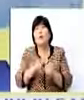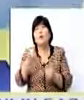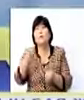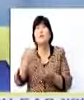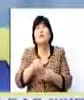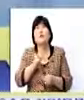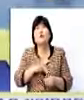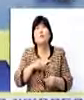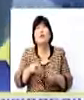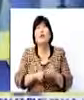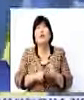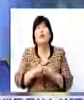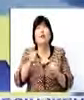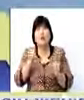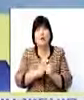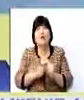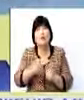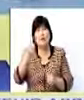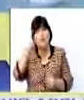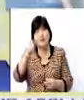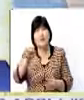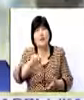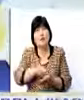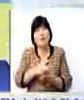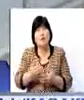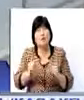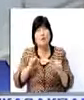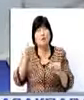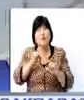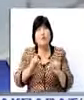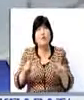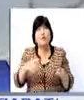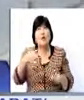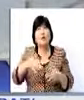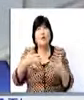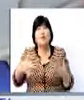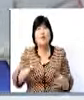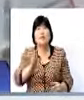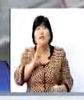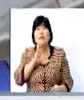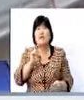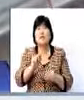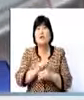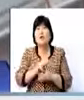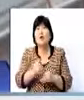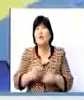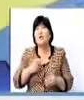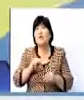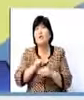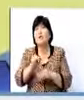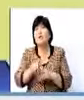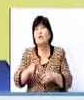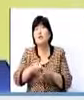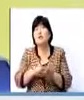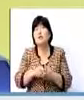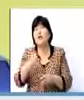тек еңбекпен ғана келетінін үнемі естеріне салып отырады. Бүгінде спорт мектебінде 50-ден астам бұрымды тәрбиеленіп келеді. Білікті маман бұл залдан